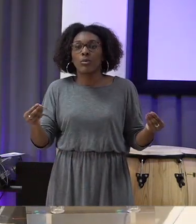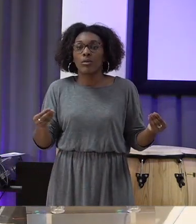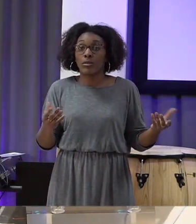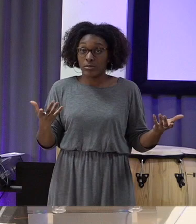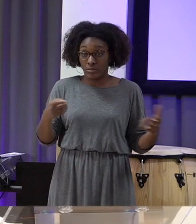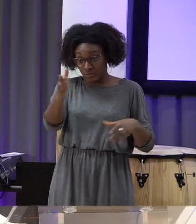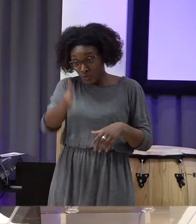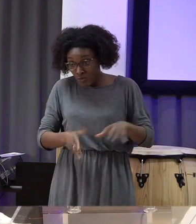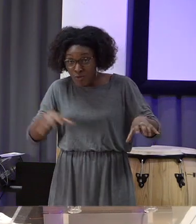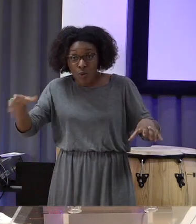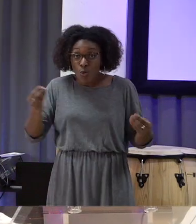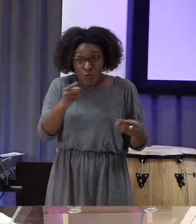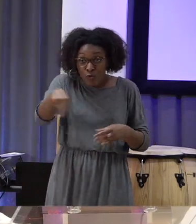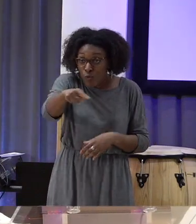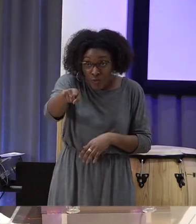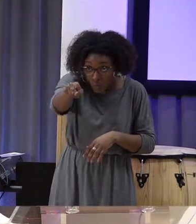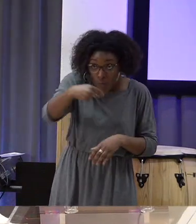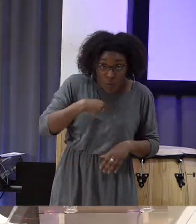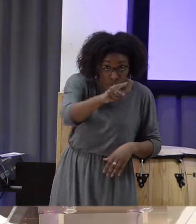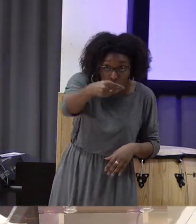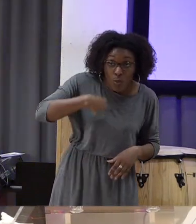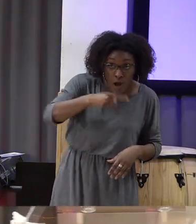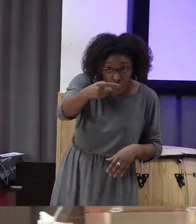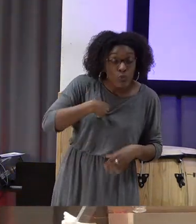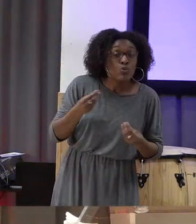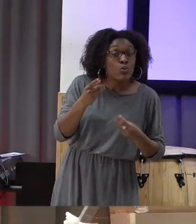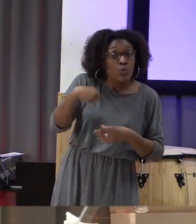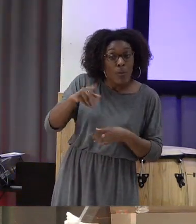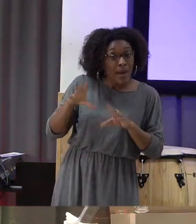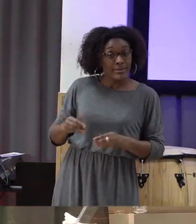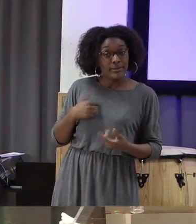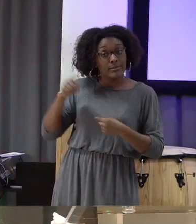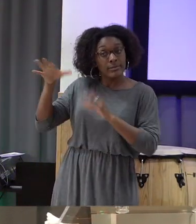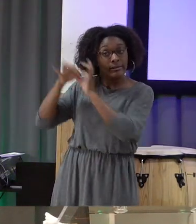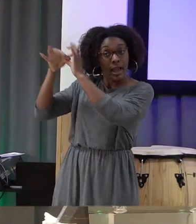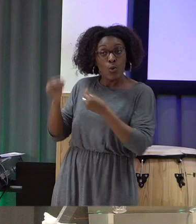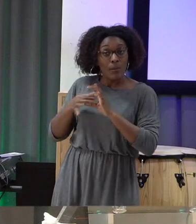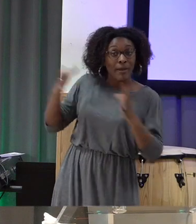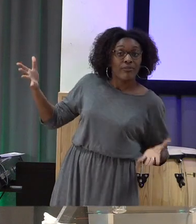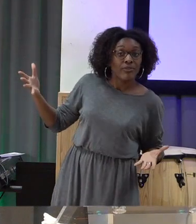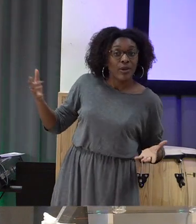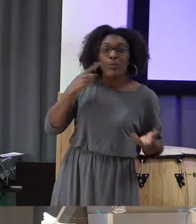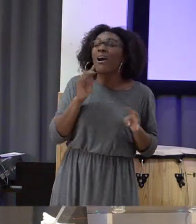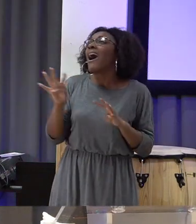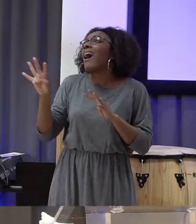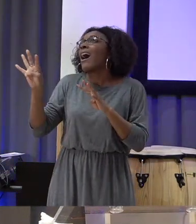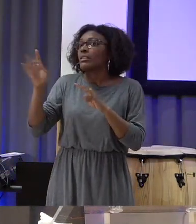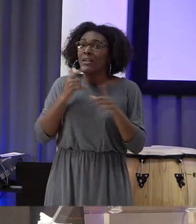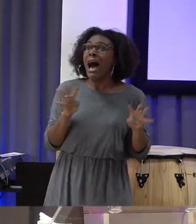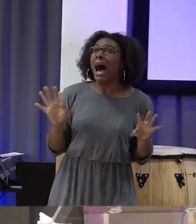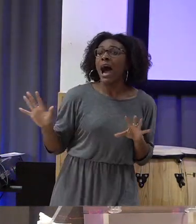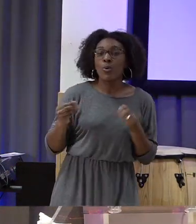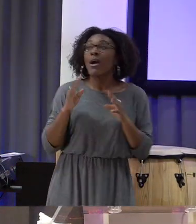De quel côté, vous et moi, serons-nous pour contempler la